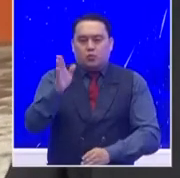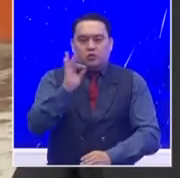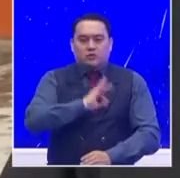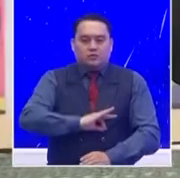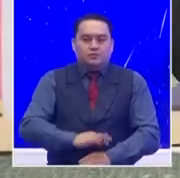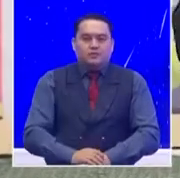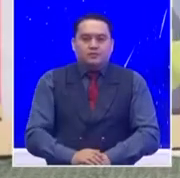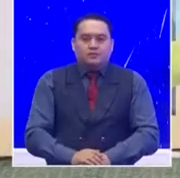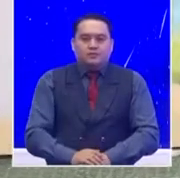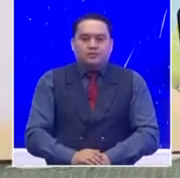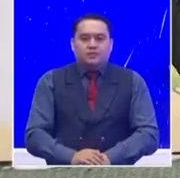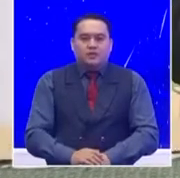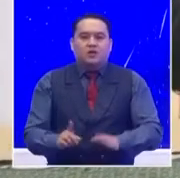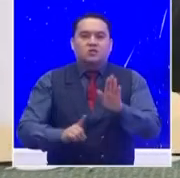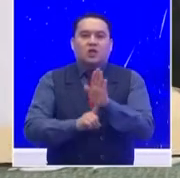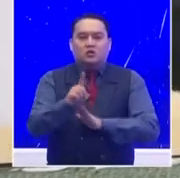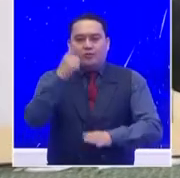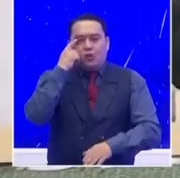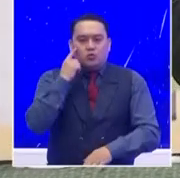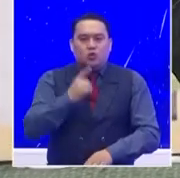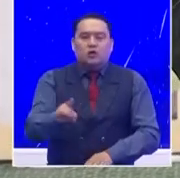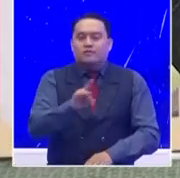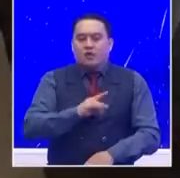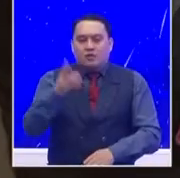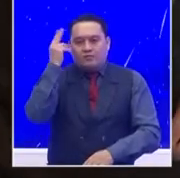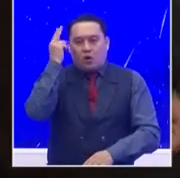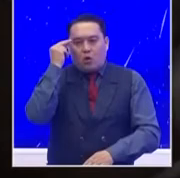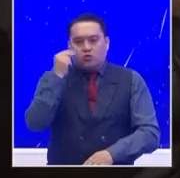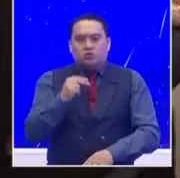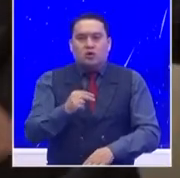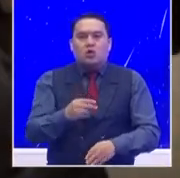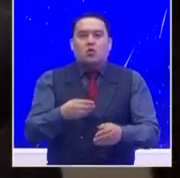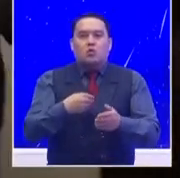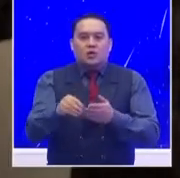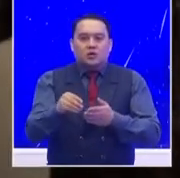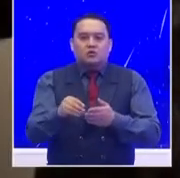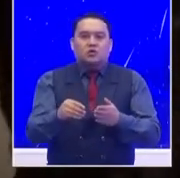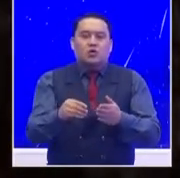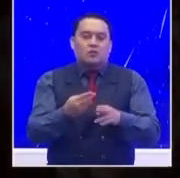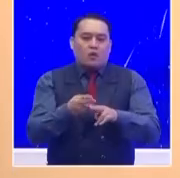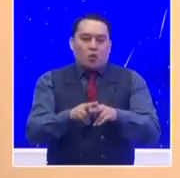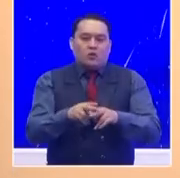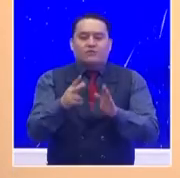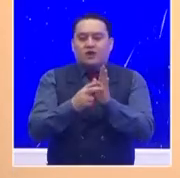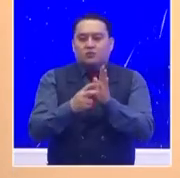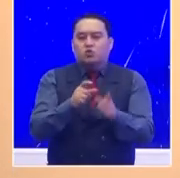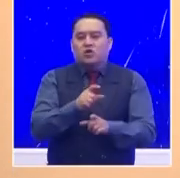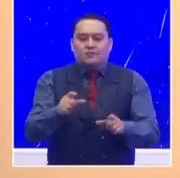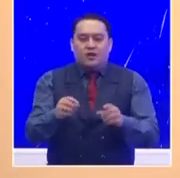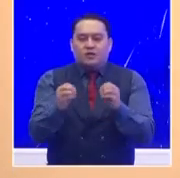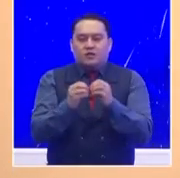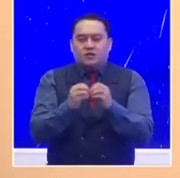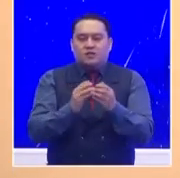к слову в настоящее время в kooks узко в районе количество очередников на приобретение жилья составляет более 800 человек по 10